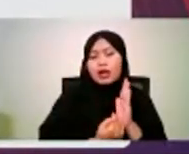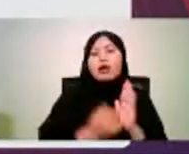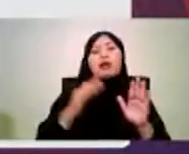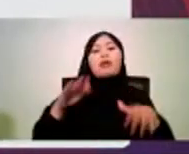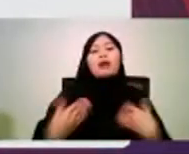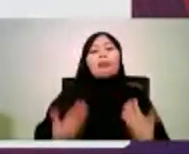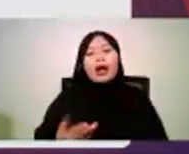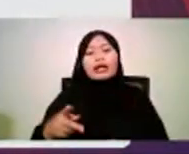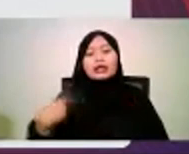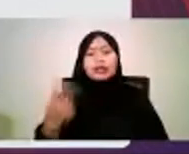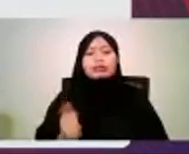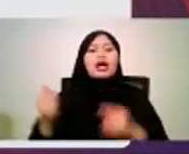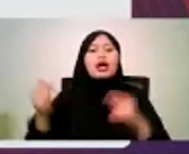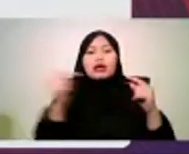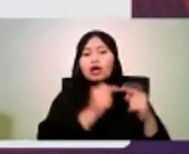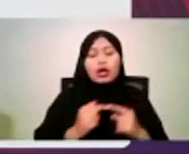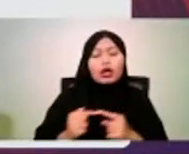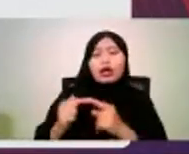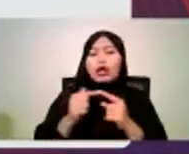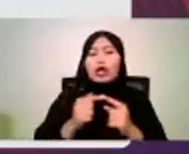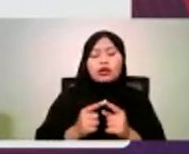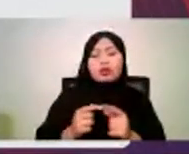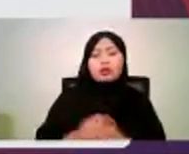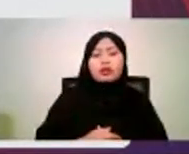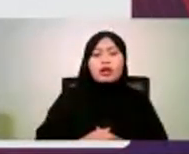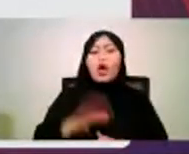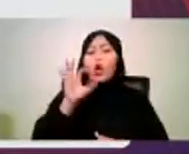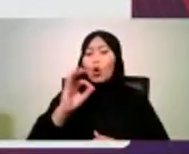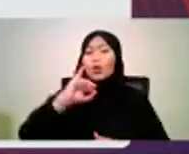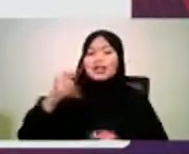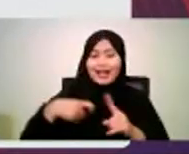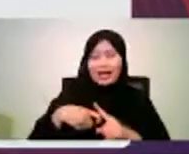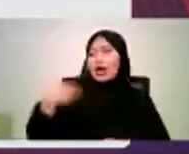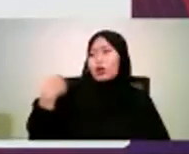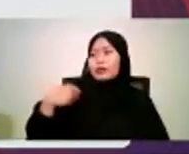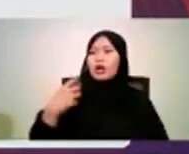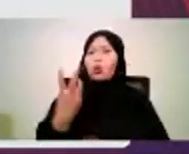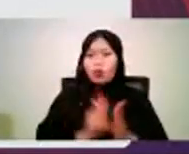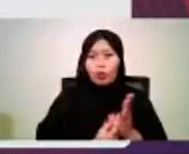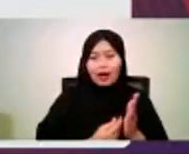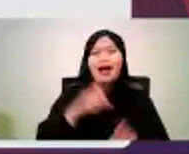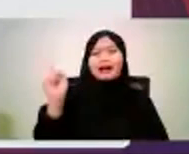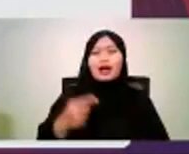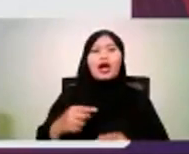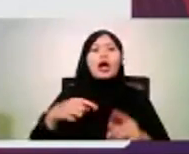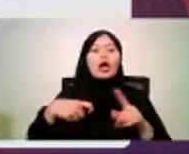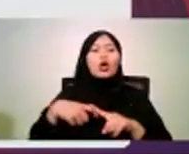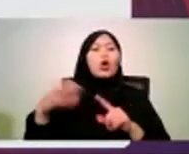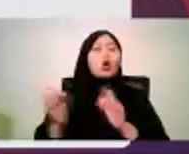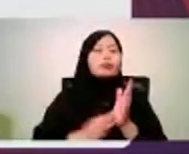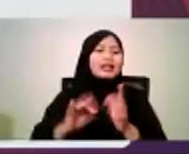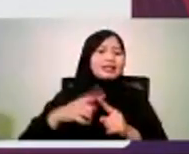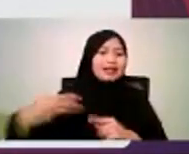bagaimana kita berkoordinasi dengan OJK dengan kemenkeu ada komite stabilitas sistem keuangan